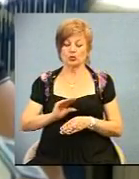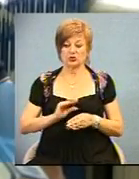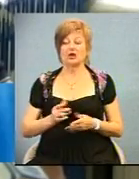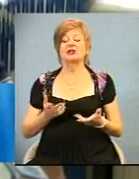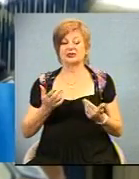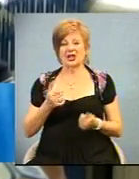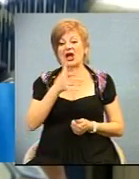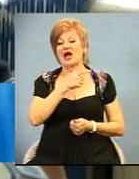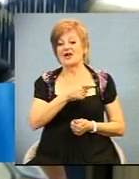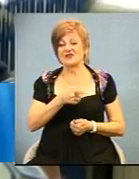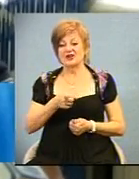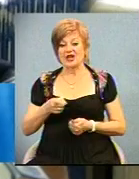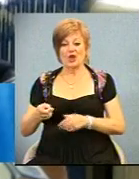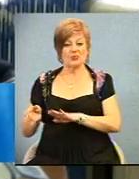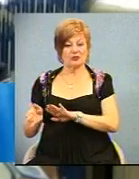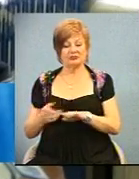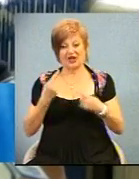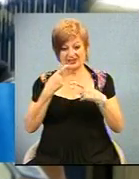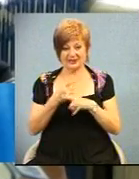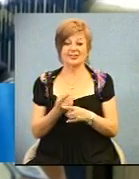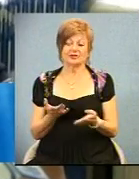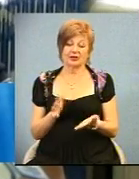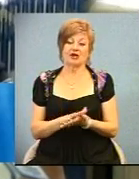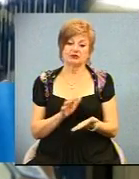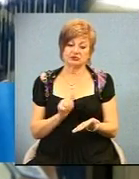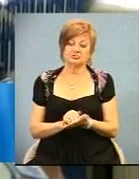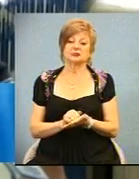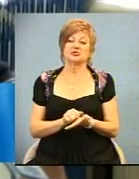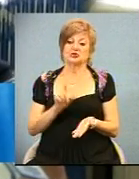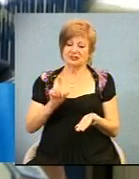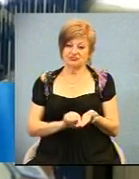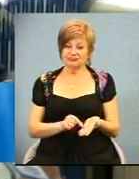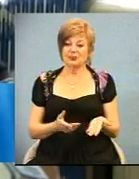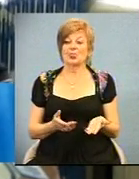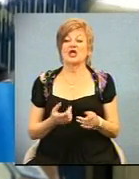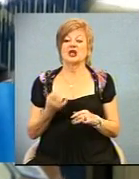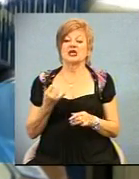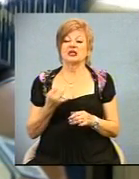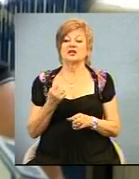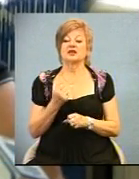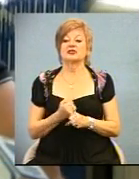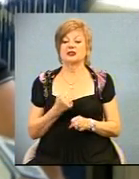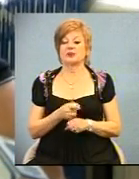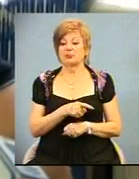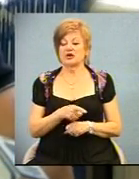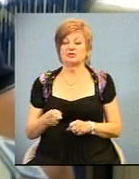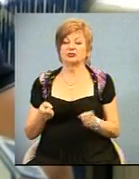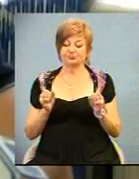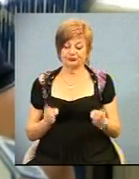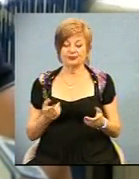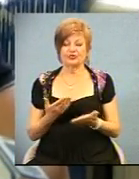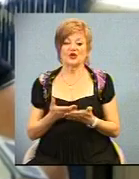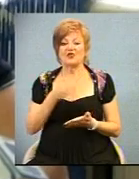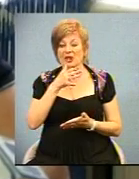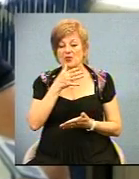період якийсь, да? І, ну, техніка, вона ж теж якби знашується, теж якби, тобто вони роблять на определенний період. Тобто потрібно